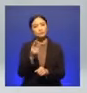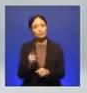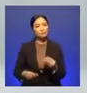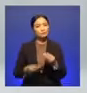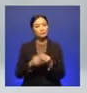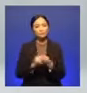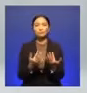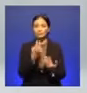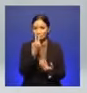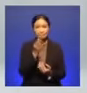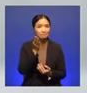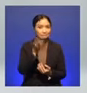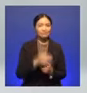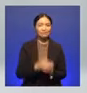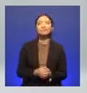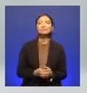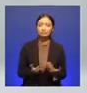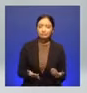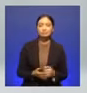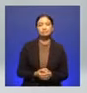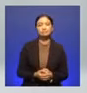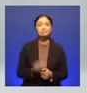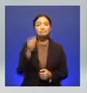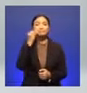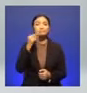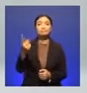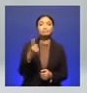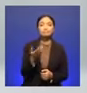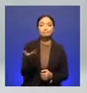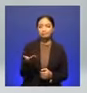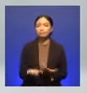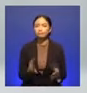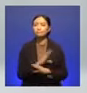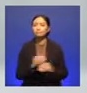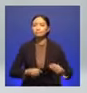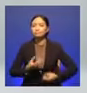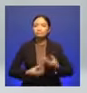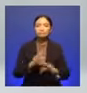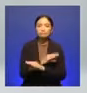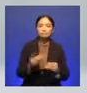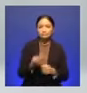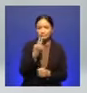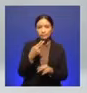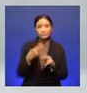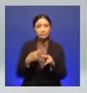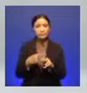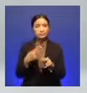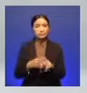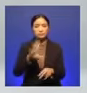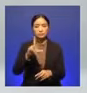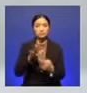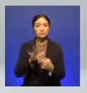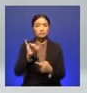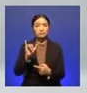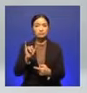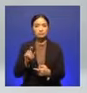อย่างไรนะคะแล้วถ้าขออนุญาตสลับเป็นทางบ้านนะคะที่จะให้การแลกเปลี่ยนเนี่ยเห็นชื่อคุณชัยฤทธิ์